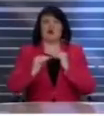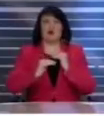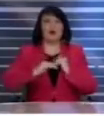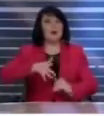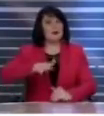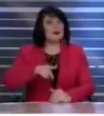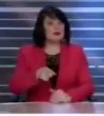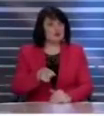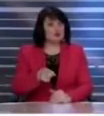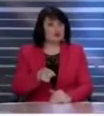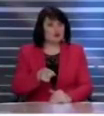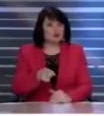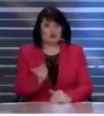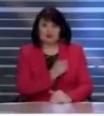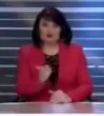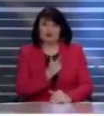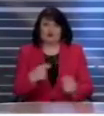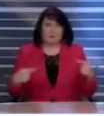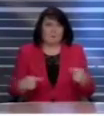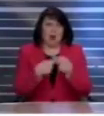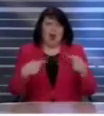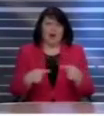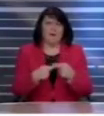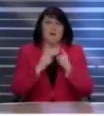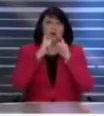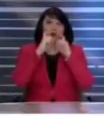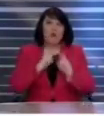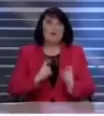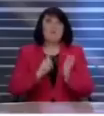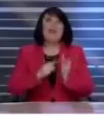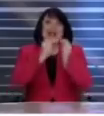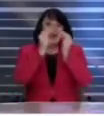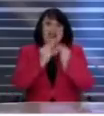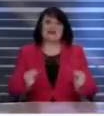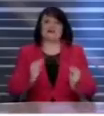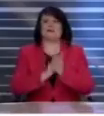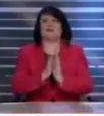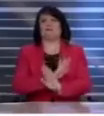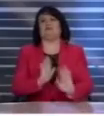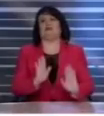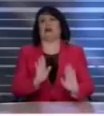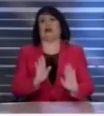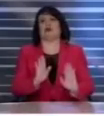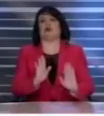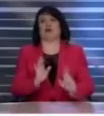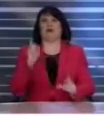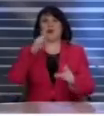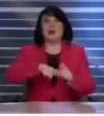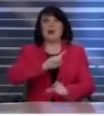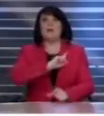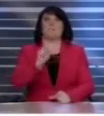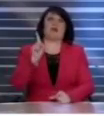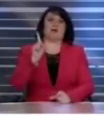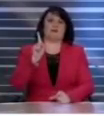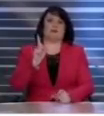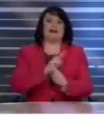δημιουργήσουν και διμερείς συγκρούσεις, θα πρέπει οπωσδήποτε να επιληθούν πριν από οποιαδήποτε προσχώρηση. Για να είμαι απόλυτα